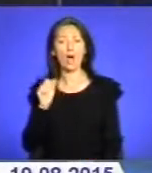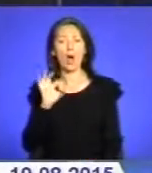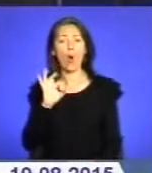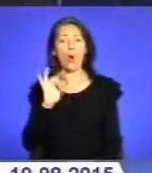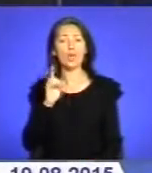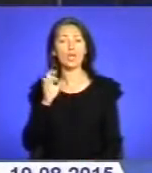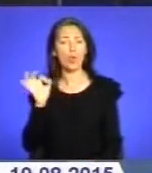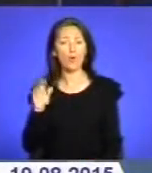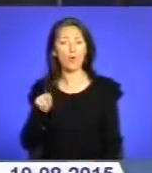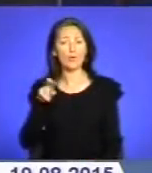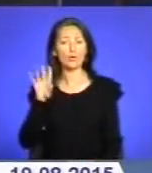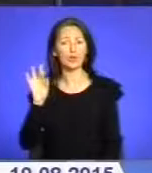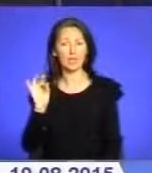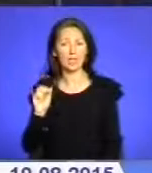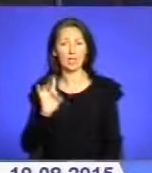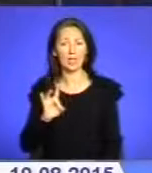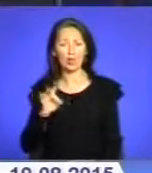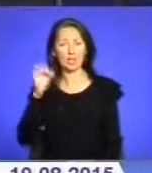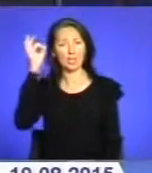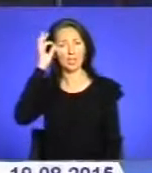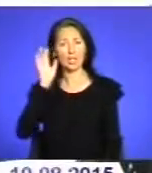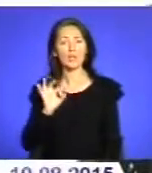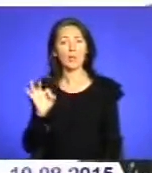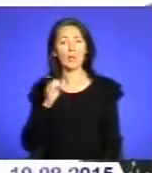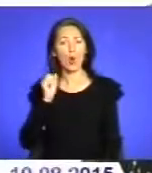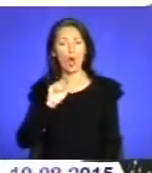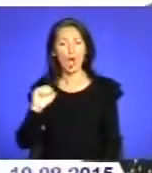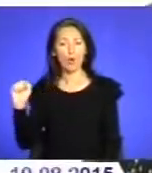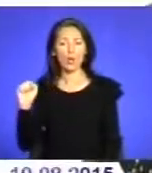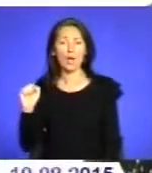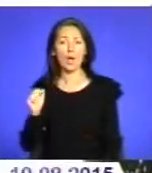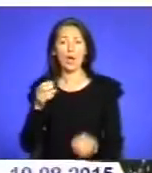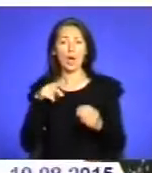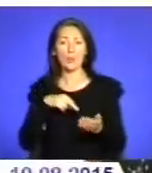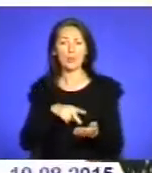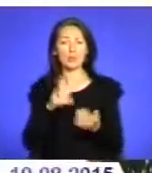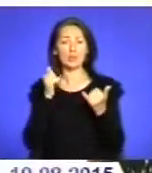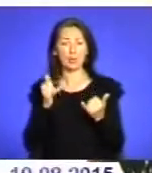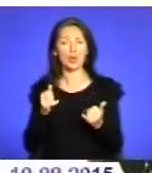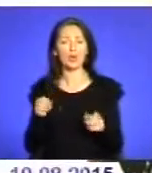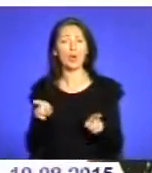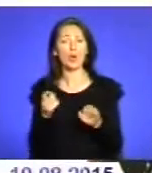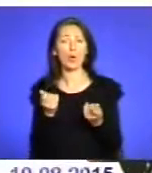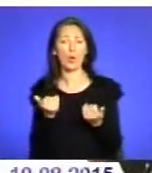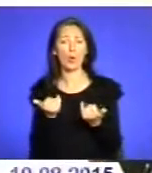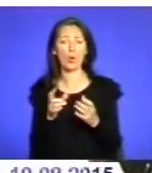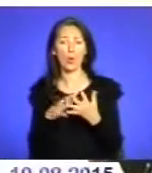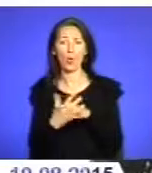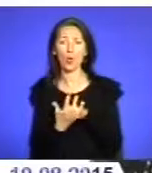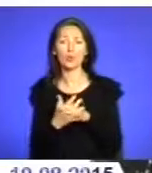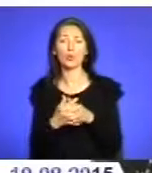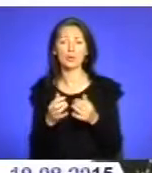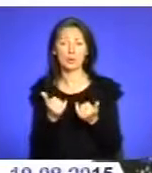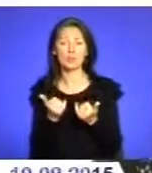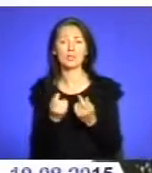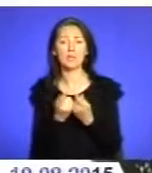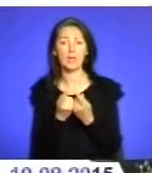про героя прийшли сьогодні односельці. Та що можу сказати, що хлопчина був